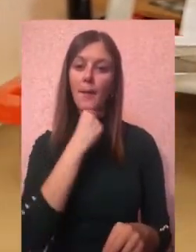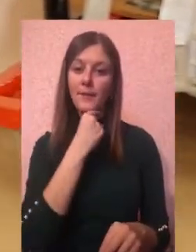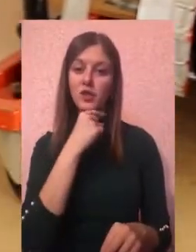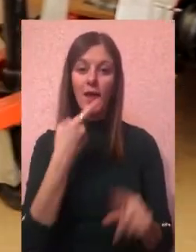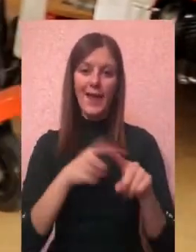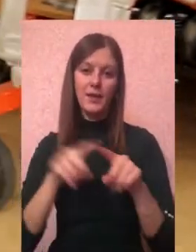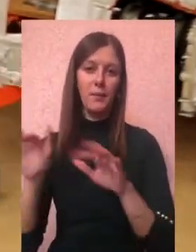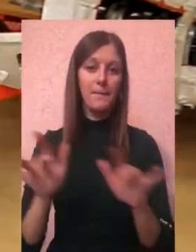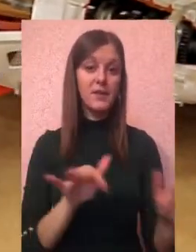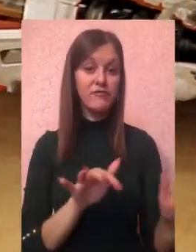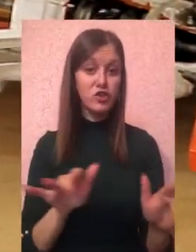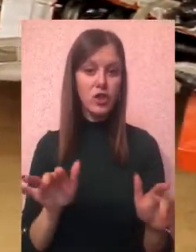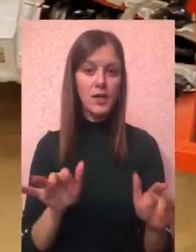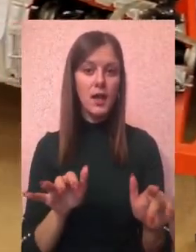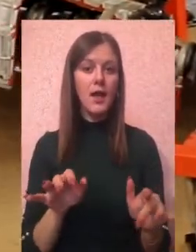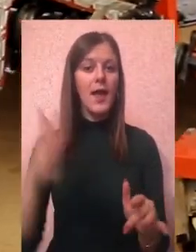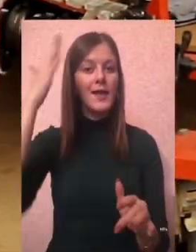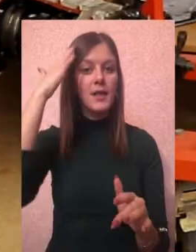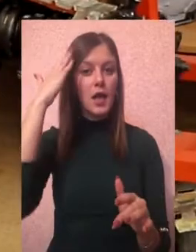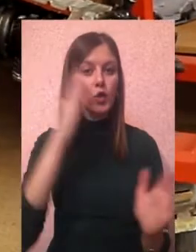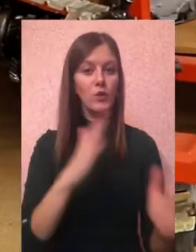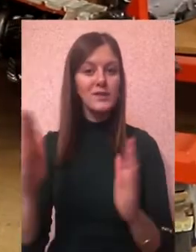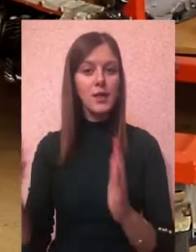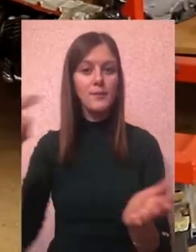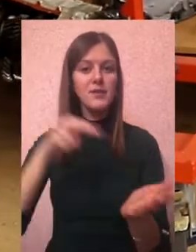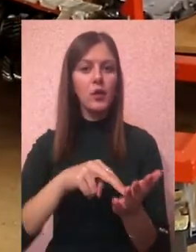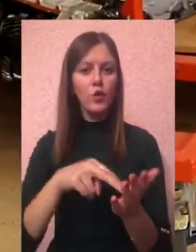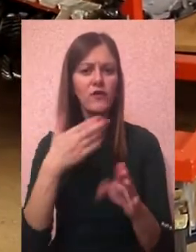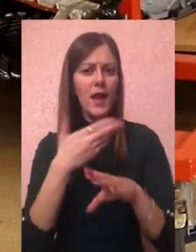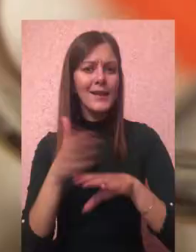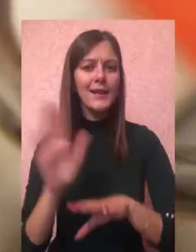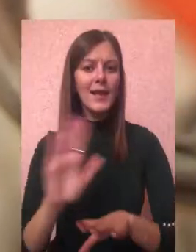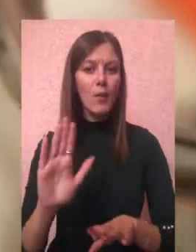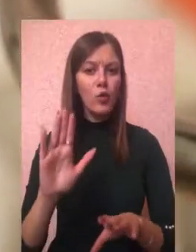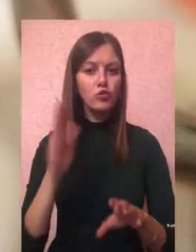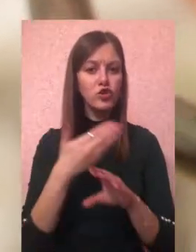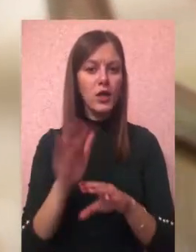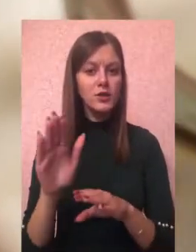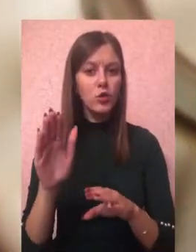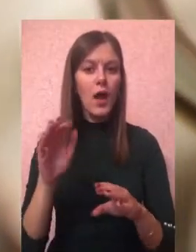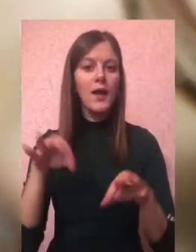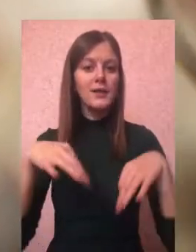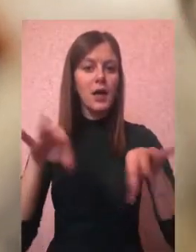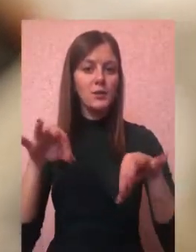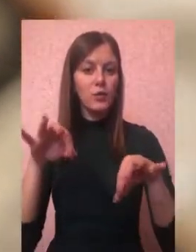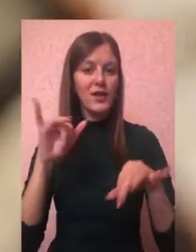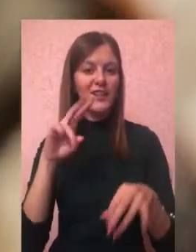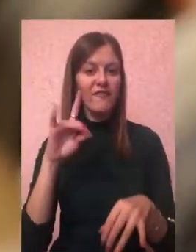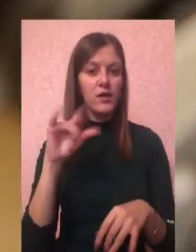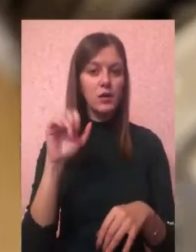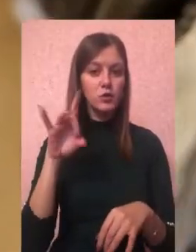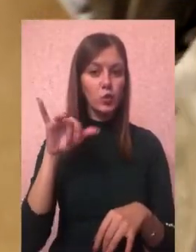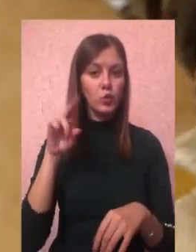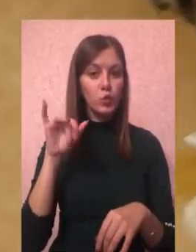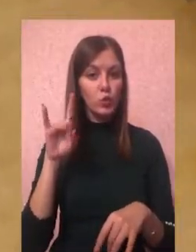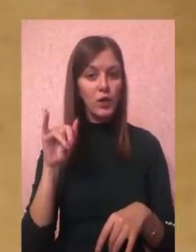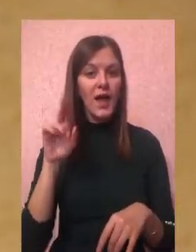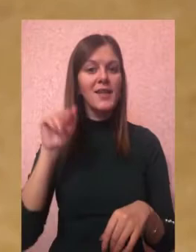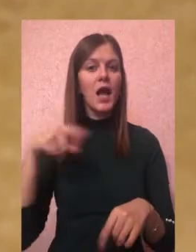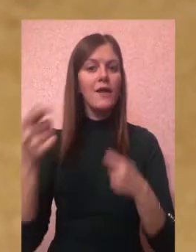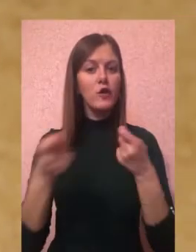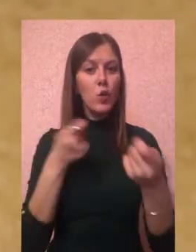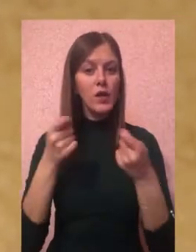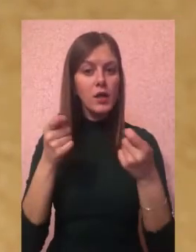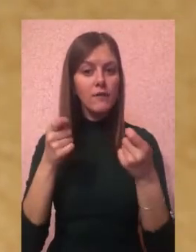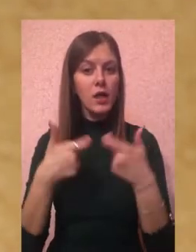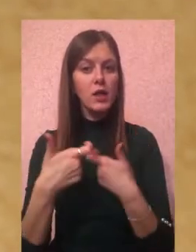и экономичности этих передвижений. Интеллектуальные системы становятся неотъемлемой частью транспортной инфраструктуры, как в